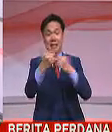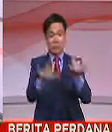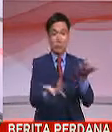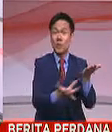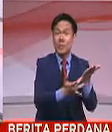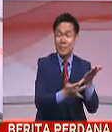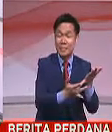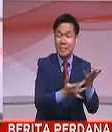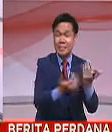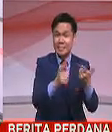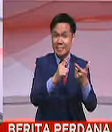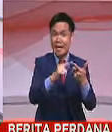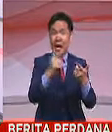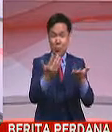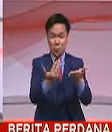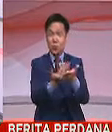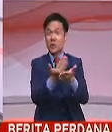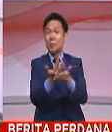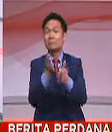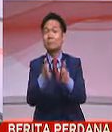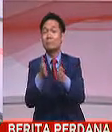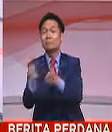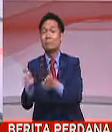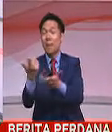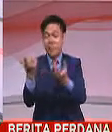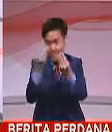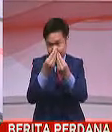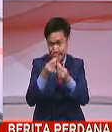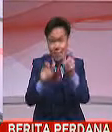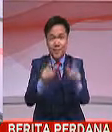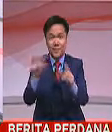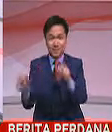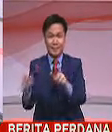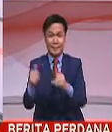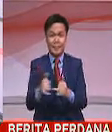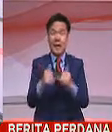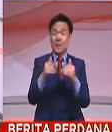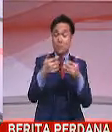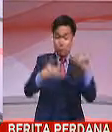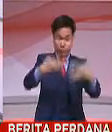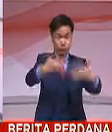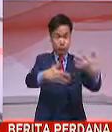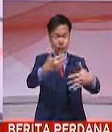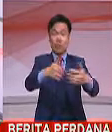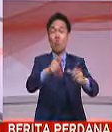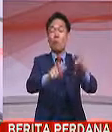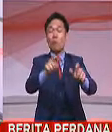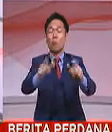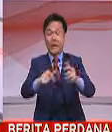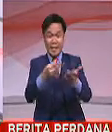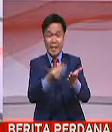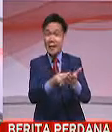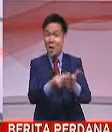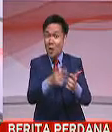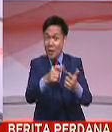teknologi dan pemodenan aktiviti banci. Menerusi langkah itu, pengumpulan data kependudukan, sosial dan ekonomi yang